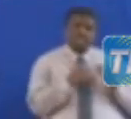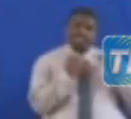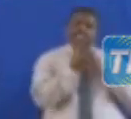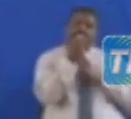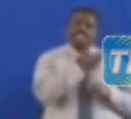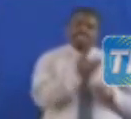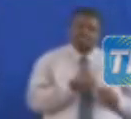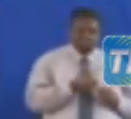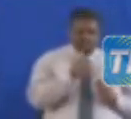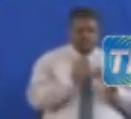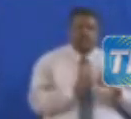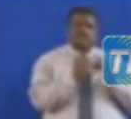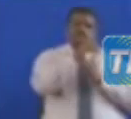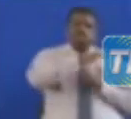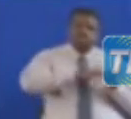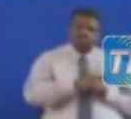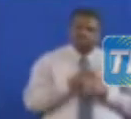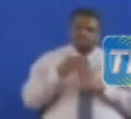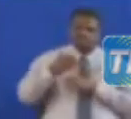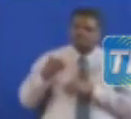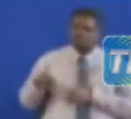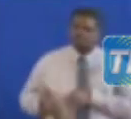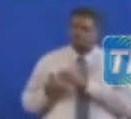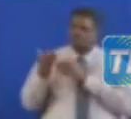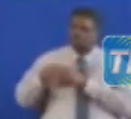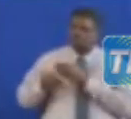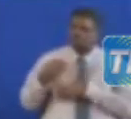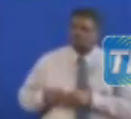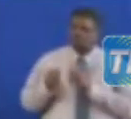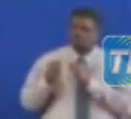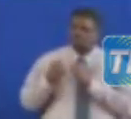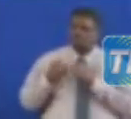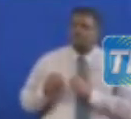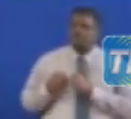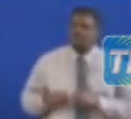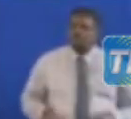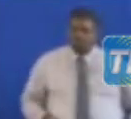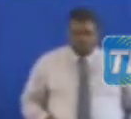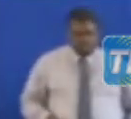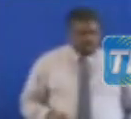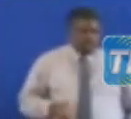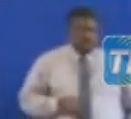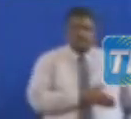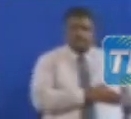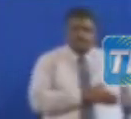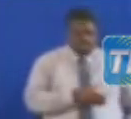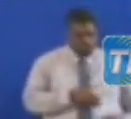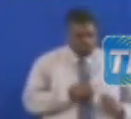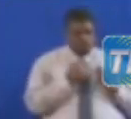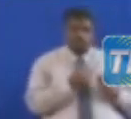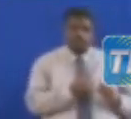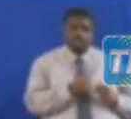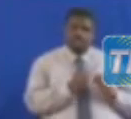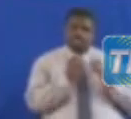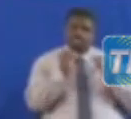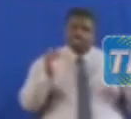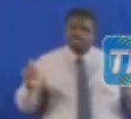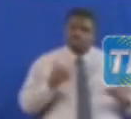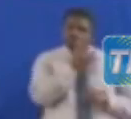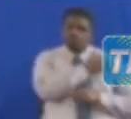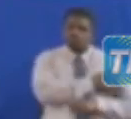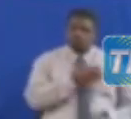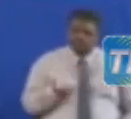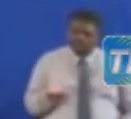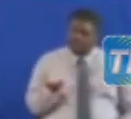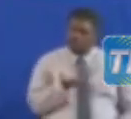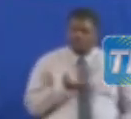katika ngazi za msingi na kujenga uchumi mahalia. Aidha, kuimarisha ufikishaji sawia wa huduma za